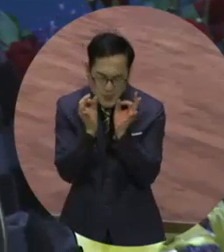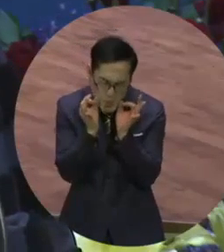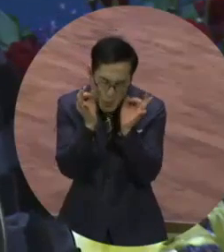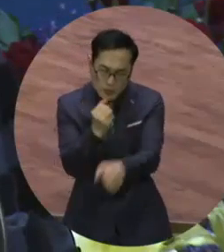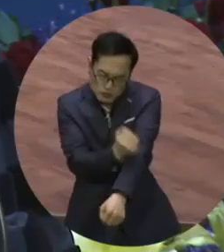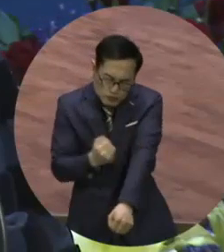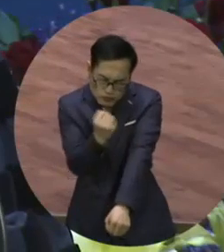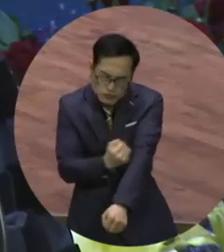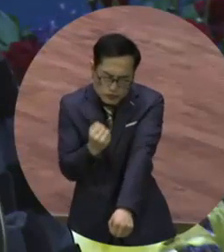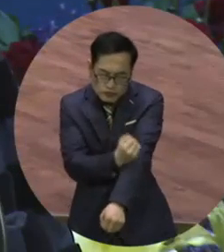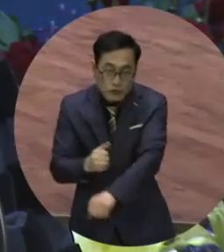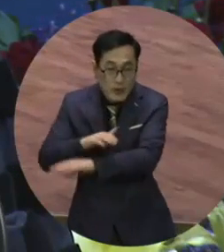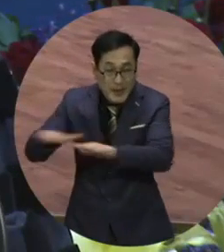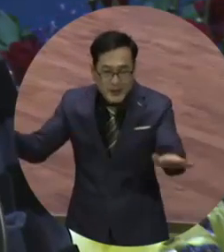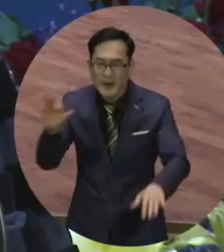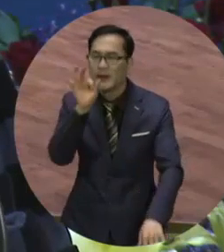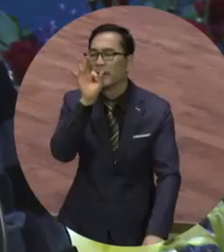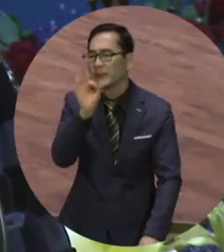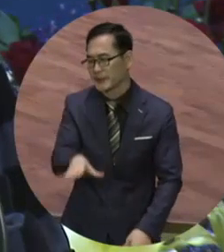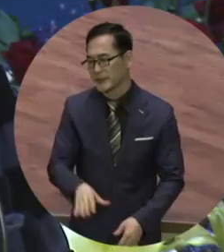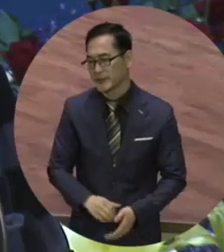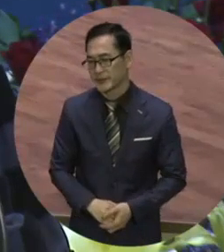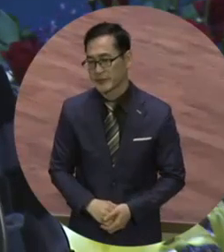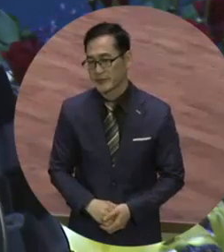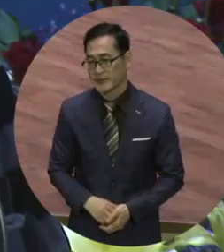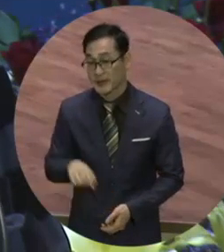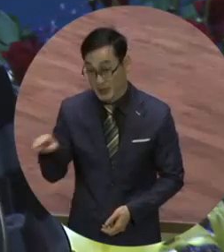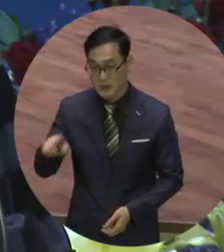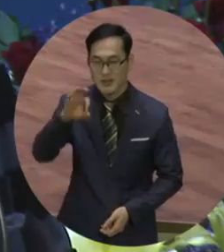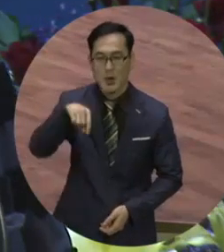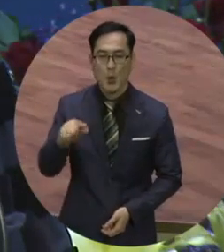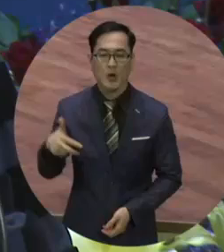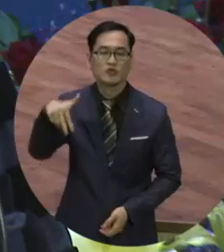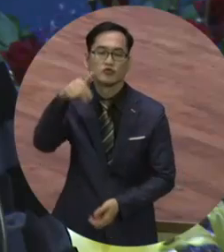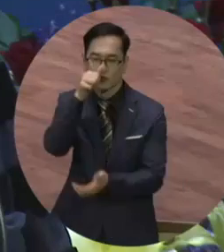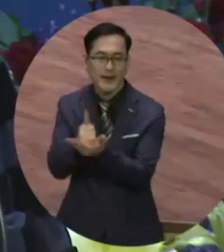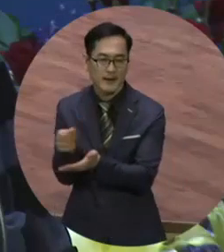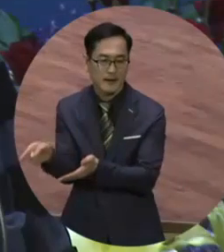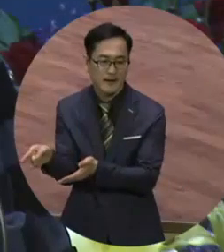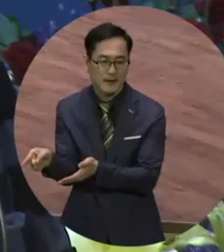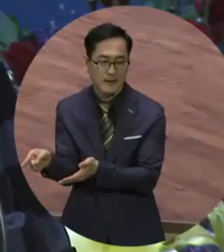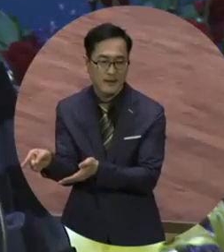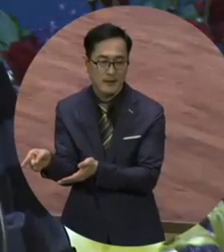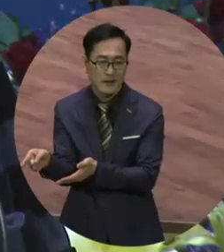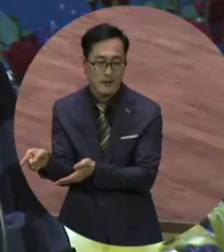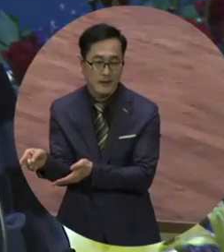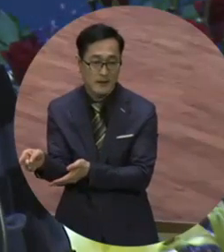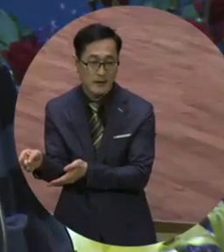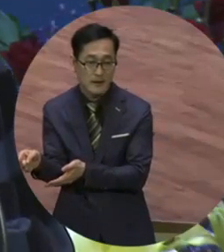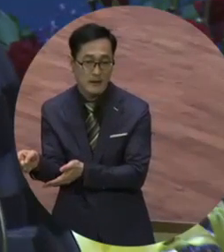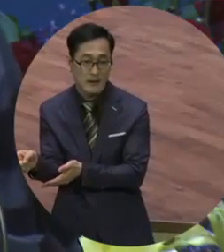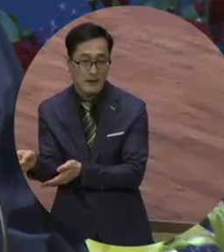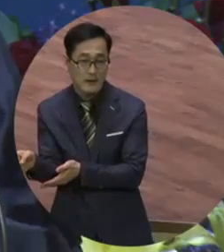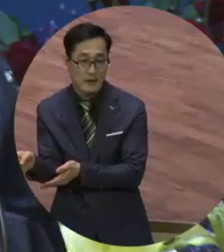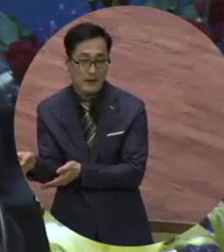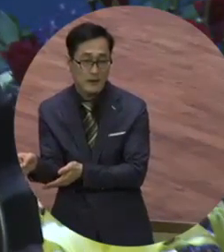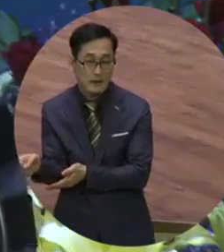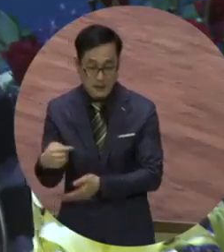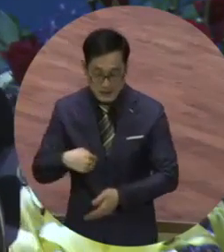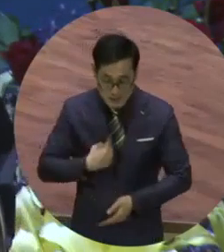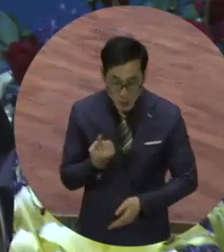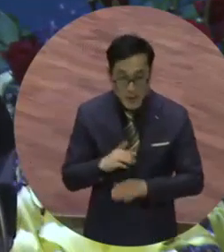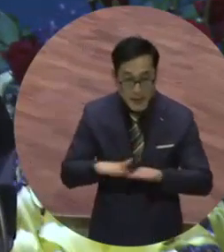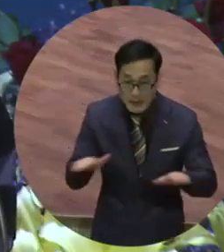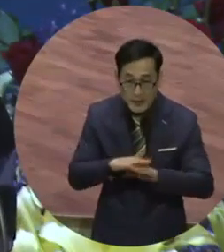절대로 해결할 수 없는 것이 원죄예요. 왜냐하면 이것은 범죄한 인간이 스스로 해결할 수 있는